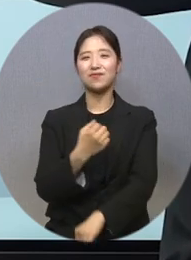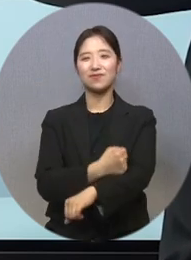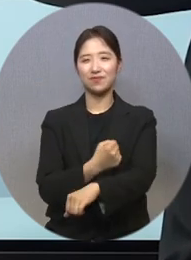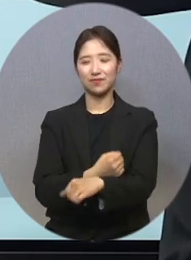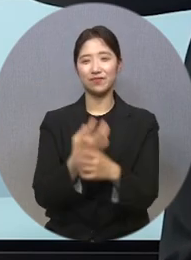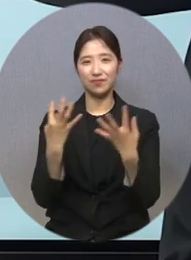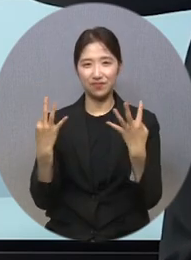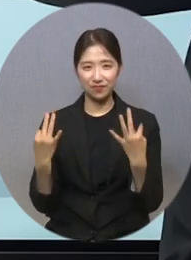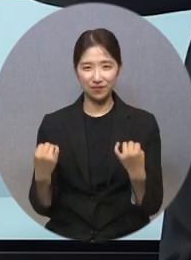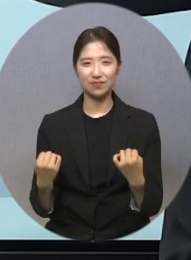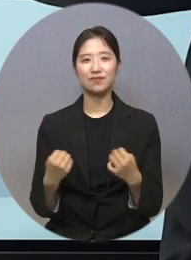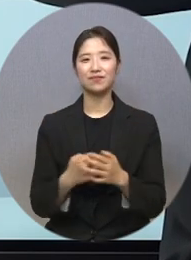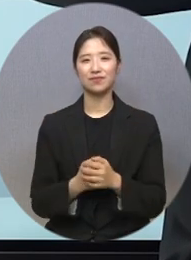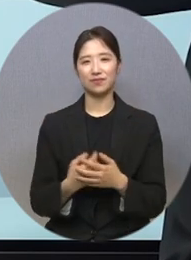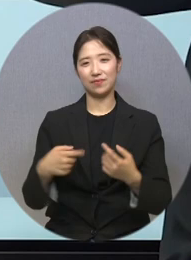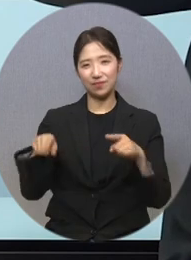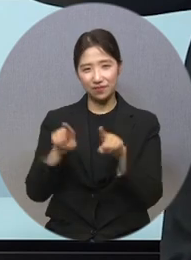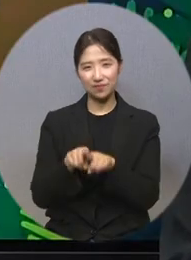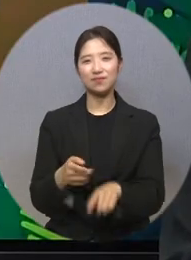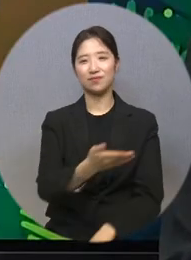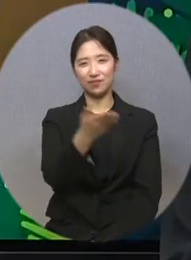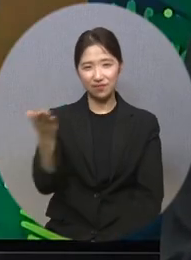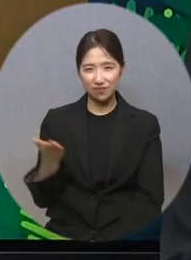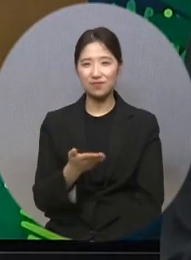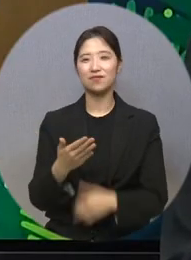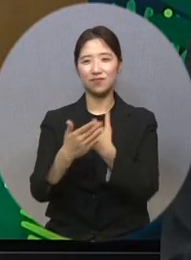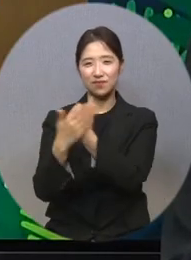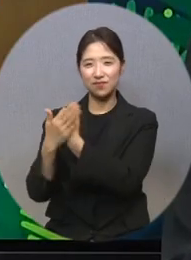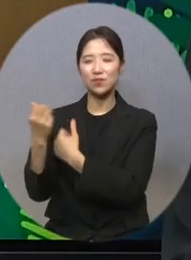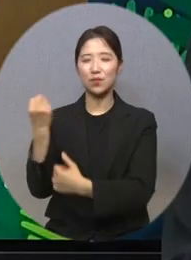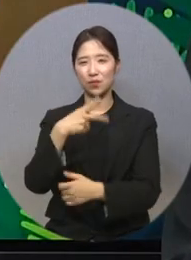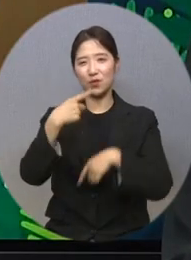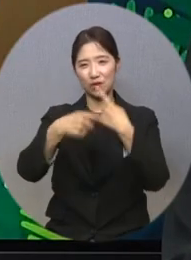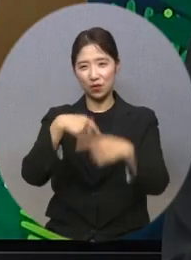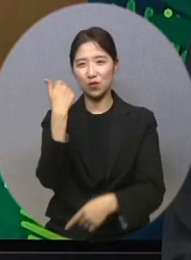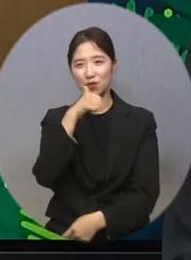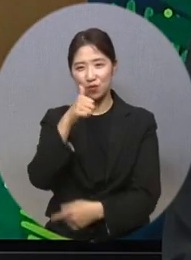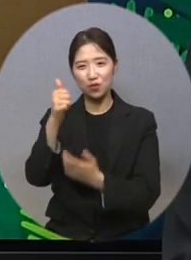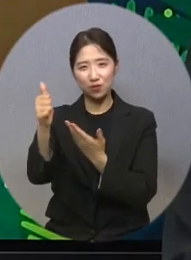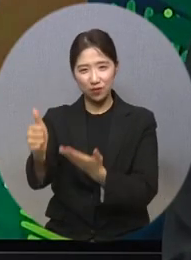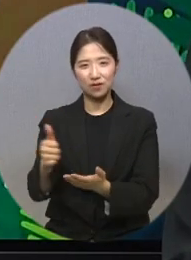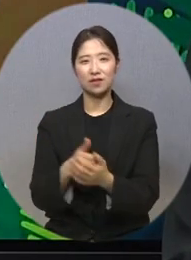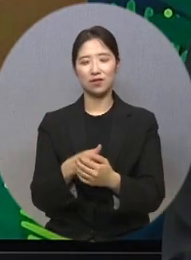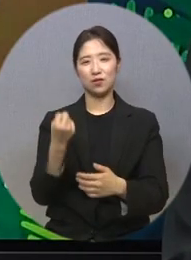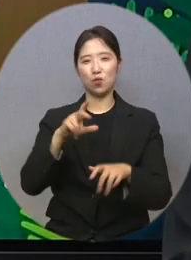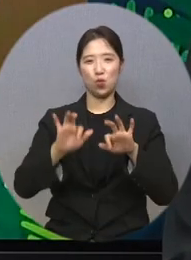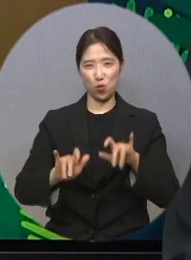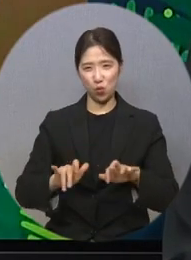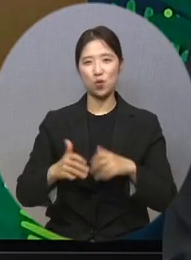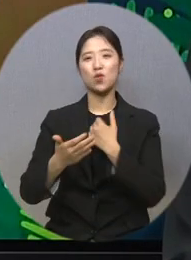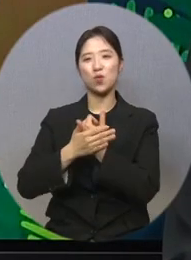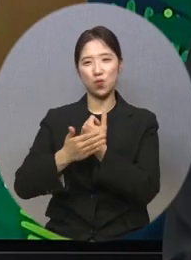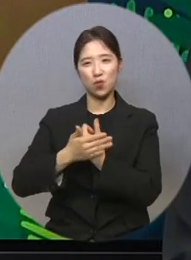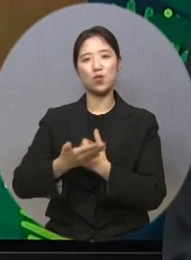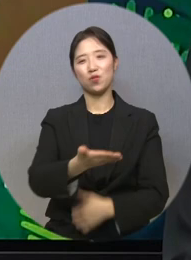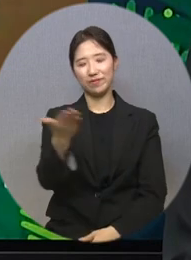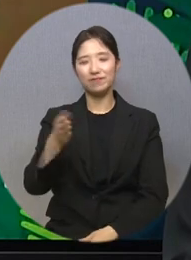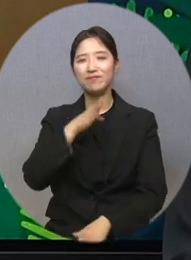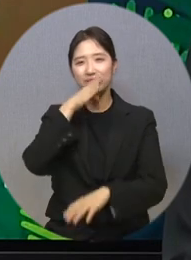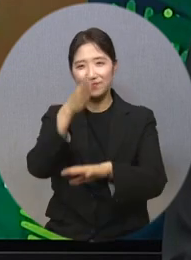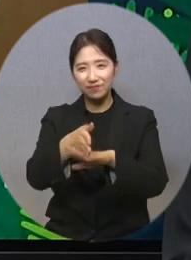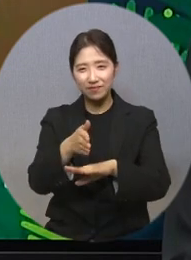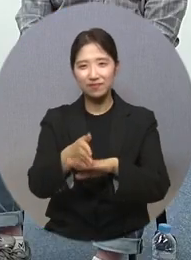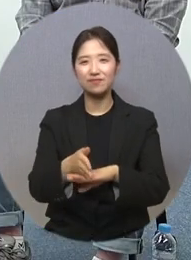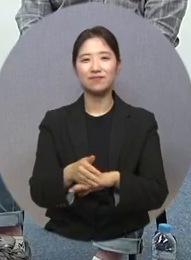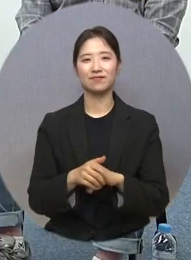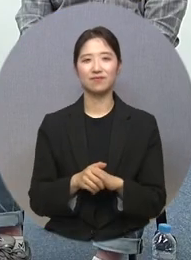모두 수고하셨고요. 같이 수고해 주신 스태프분들, 또 수어 통역 해주신 분, 또 속기 수고해 주신 분들 모두